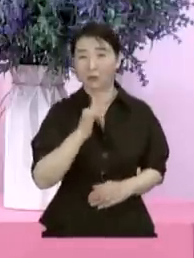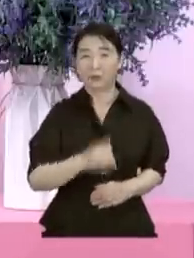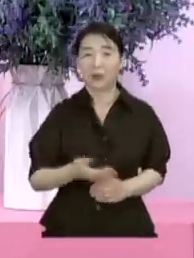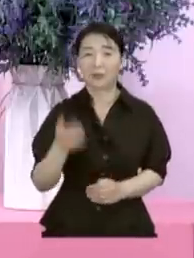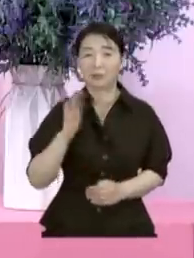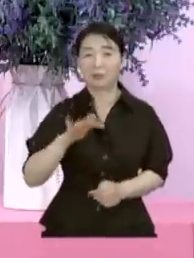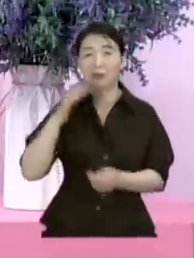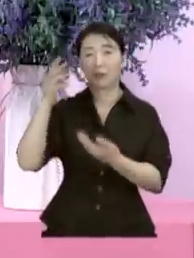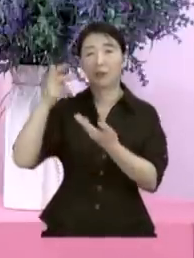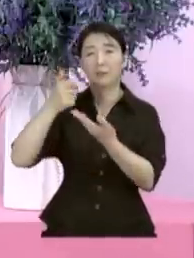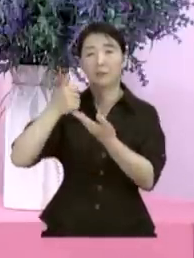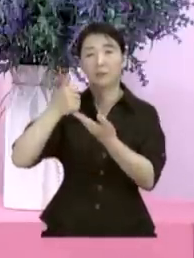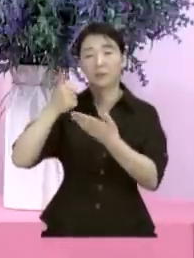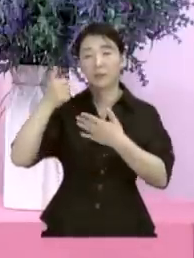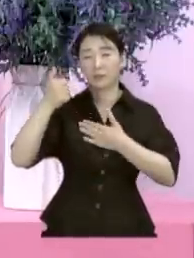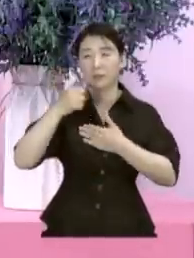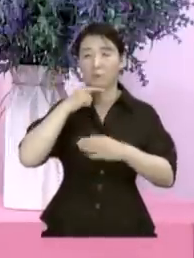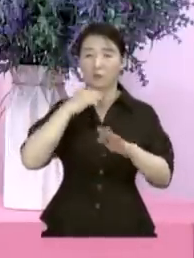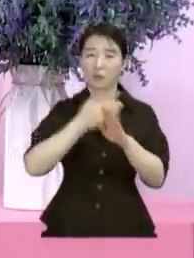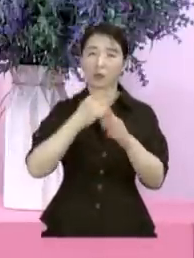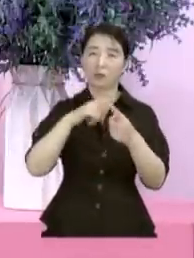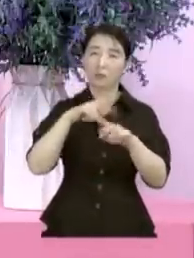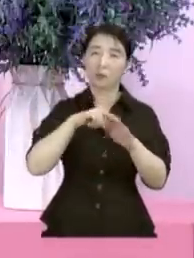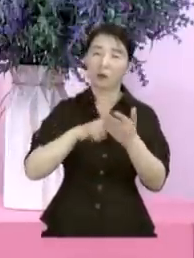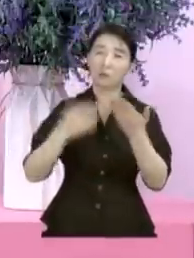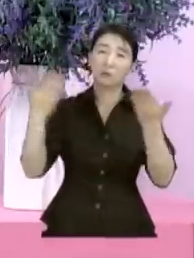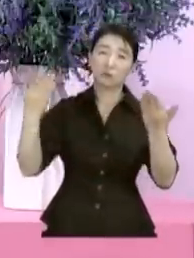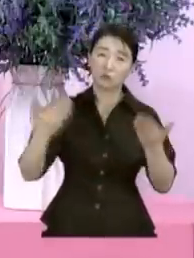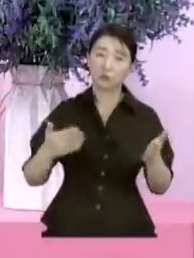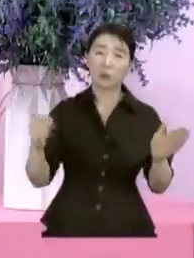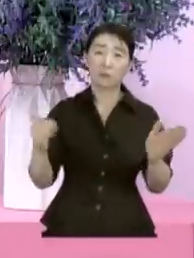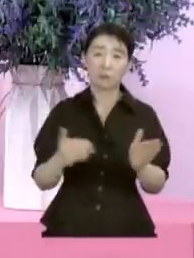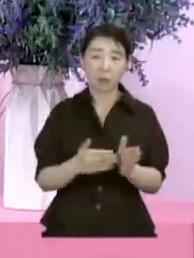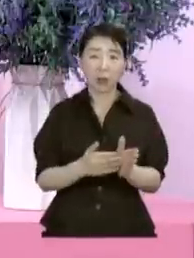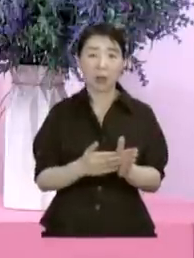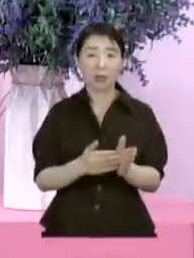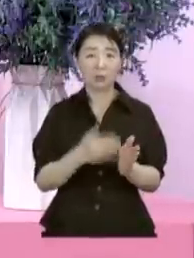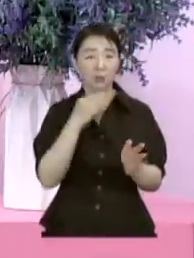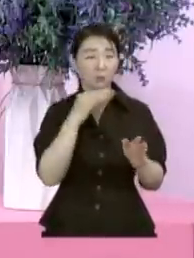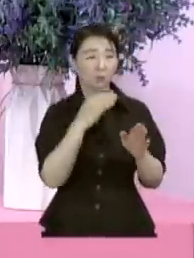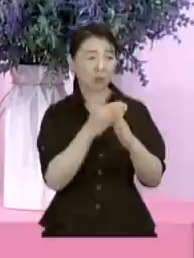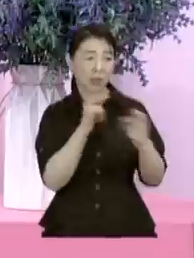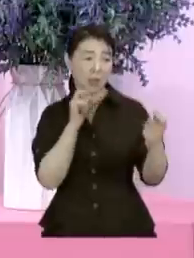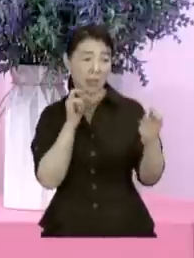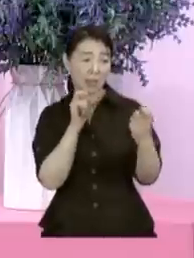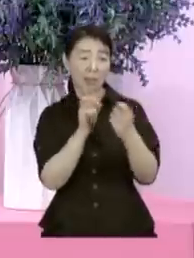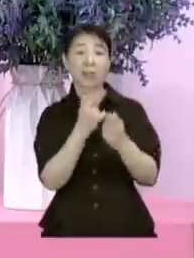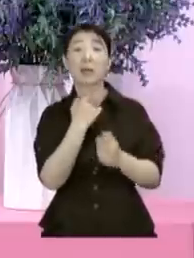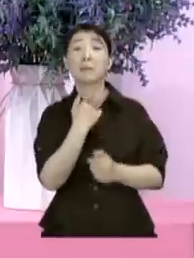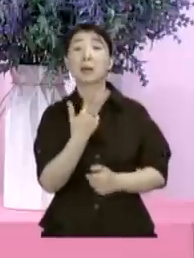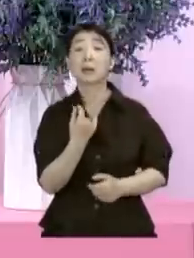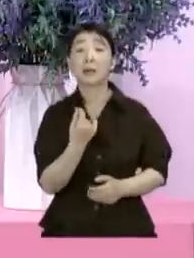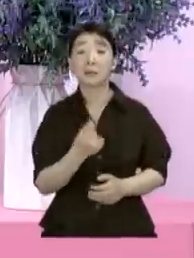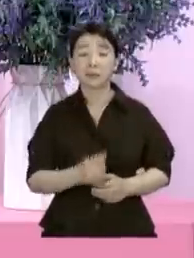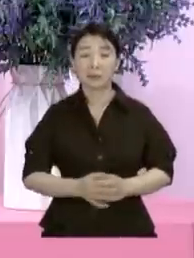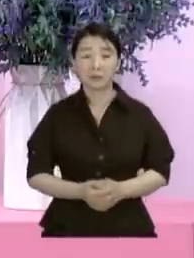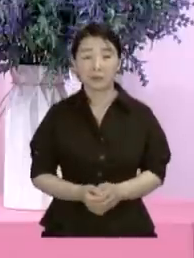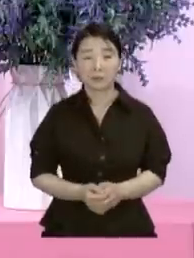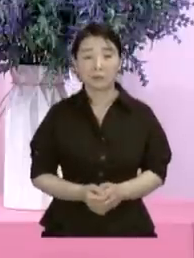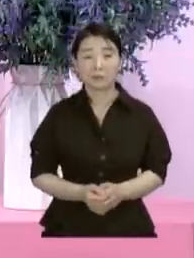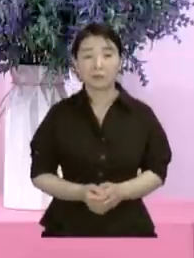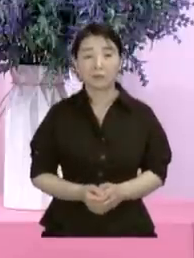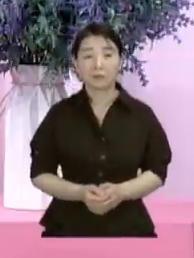있는데 그래도 하나님이 저에게 북한에 대한 마음을 그렇게 주셨다면 그리고 북한 땅 가까이서 갔었잖아요. 그래서